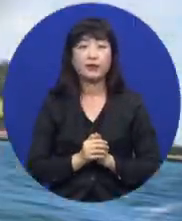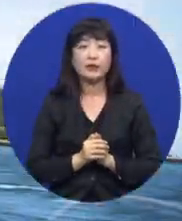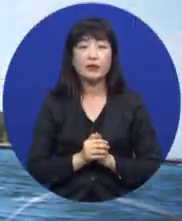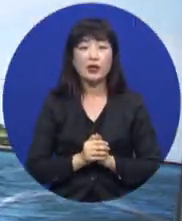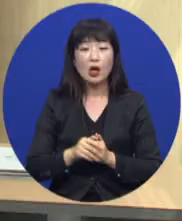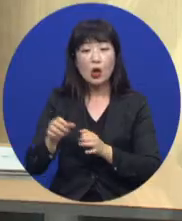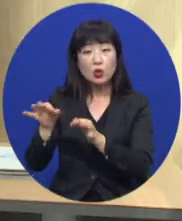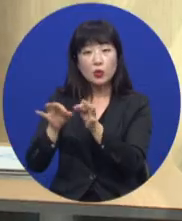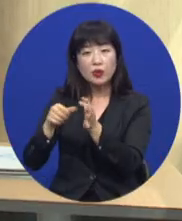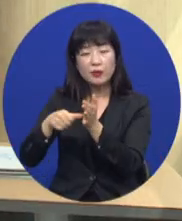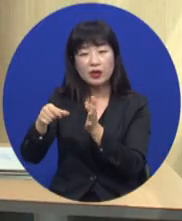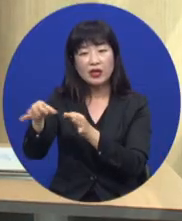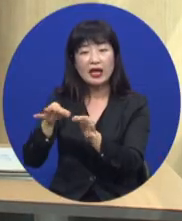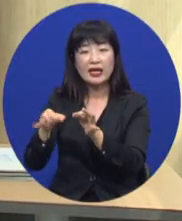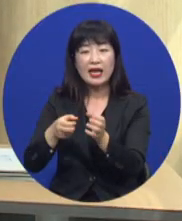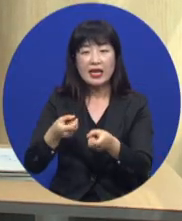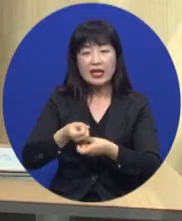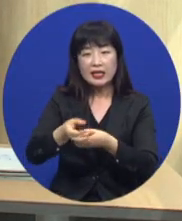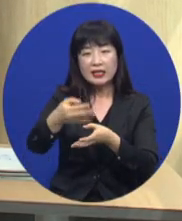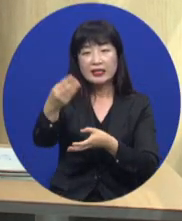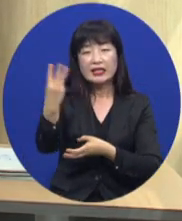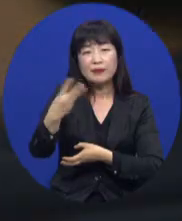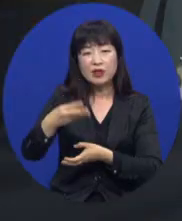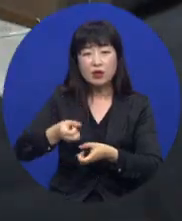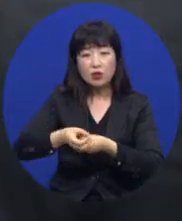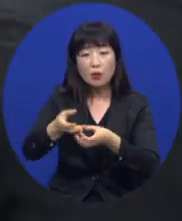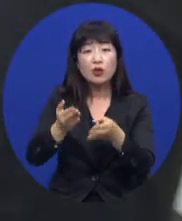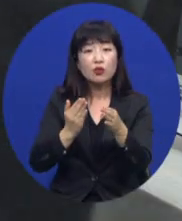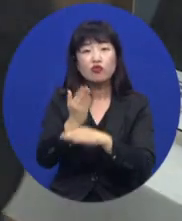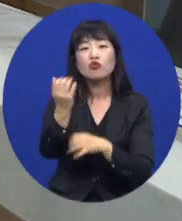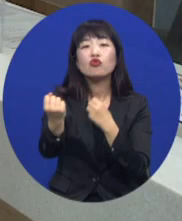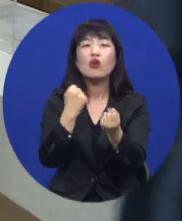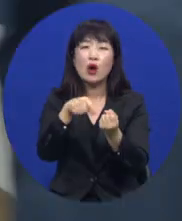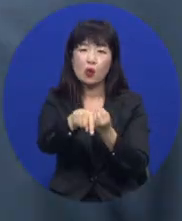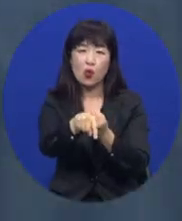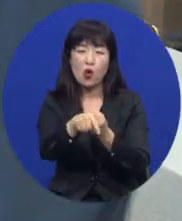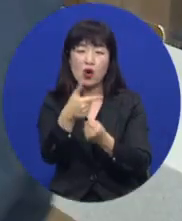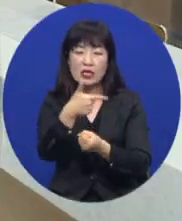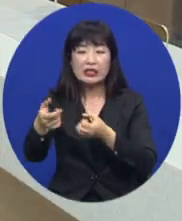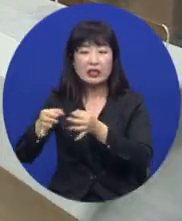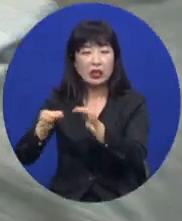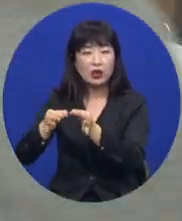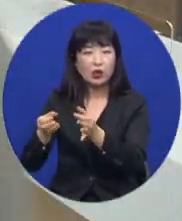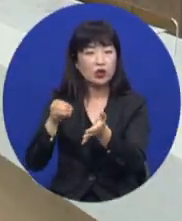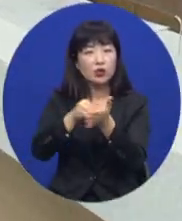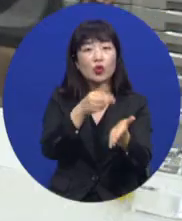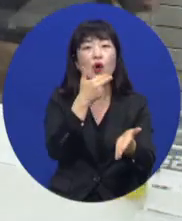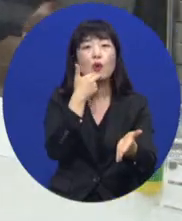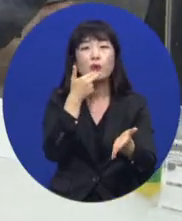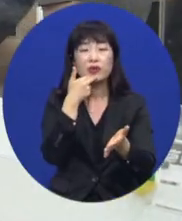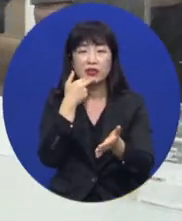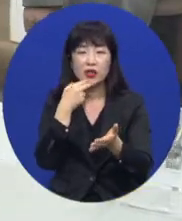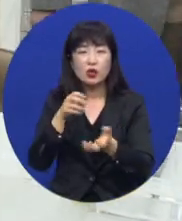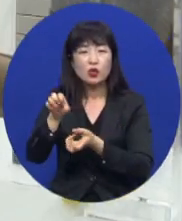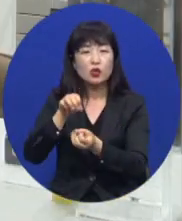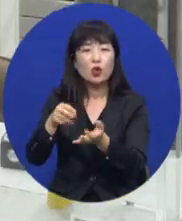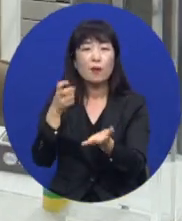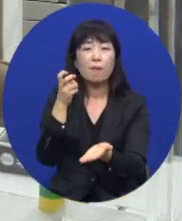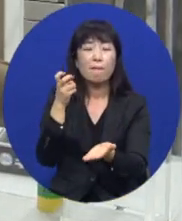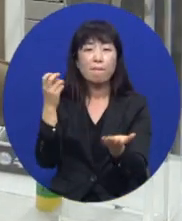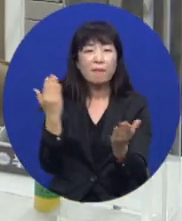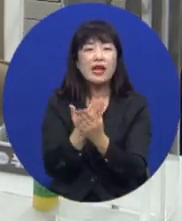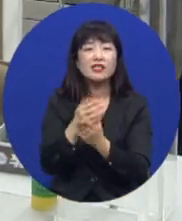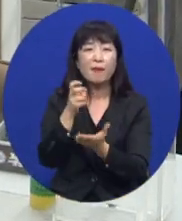쇼핑몰 면적이 3천 제곱미터 가 넘는데도 대규모점포 로 등록하지 않아 유통산업 발전 법을